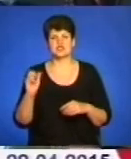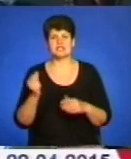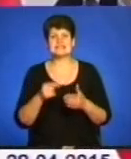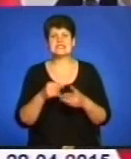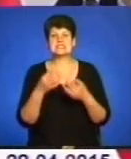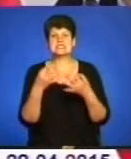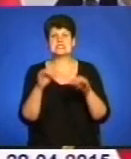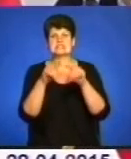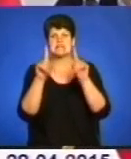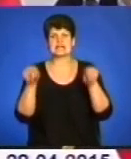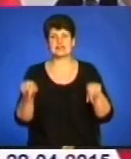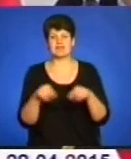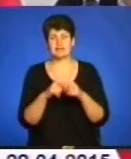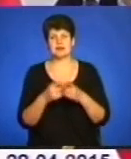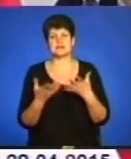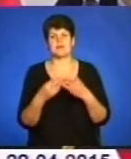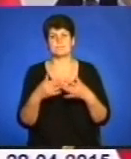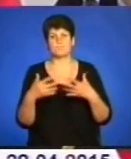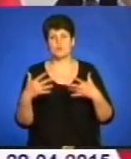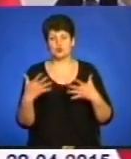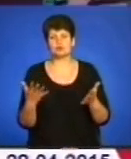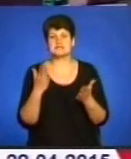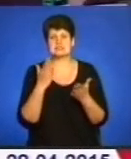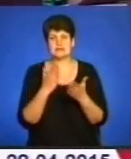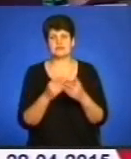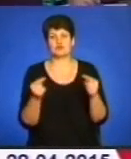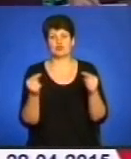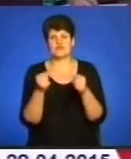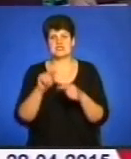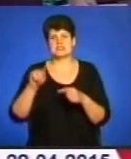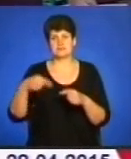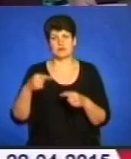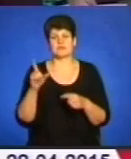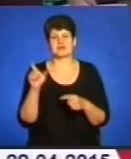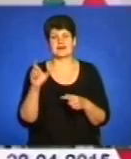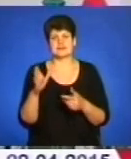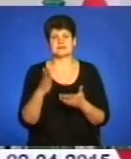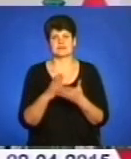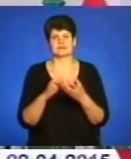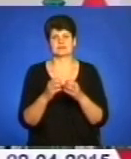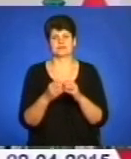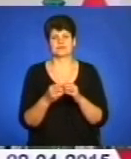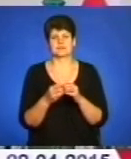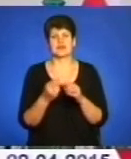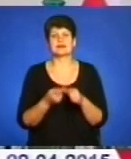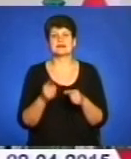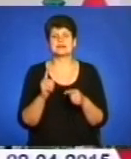продукції, тобто її відповідність вимогам ЄС, поки залишається проблемою. Це є